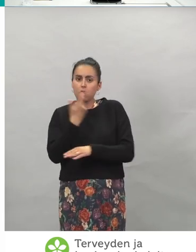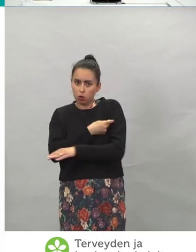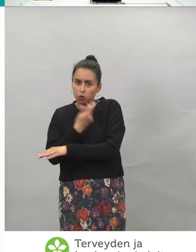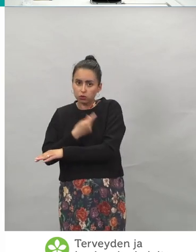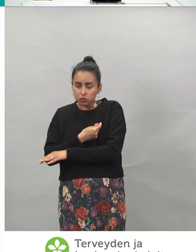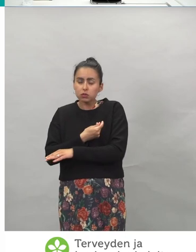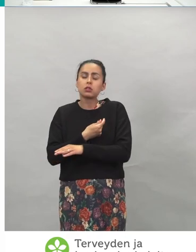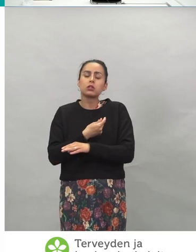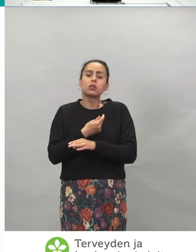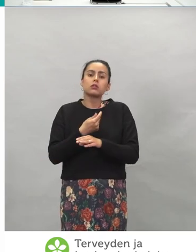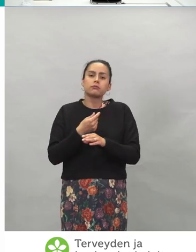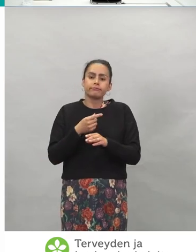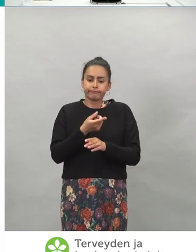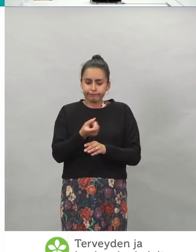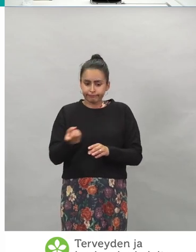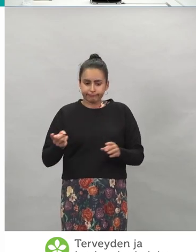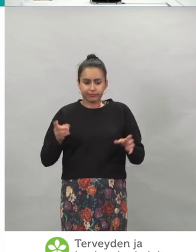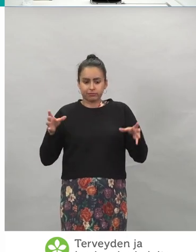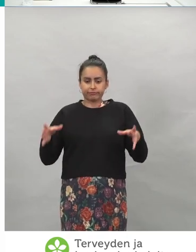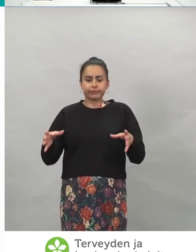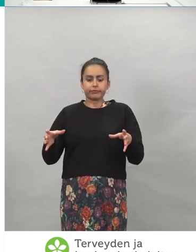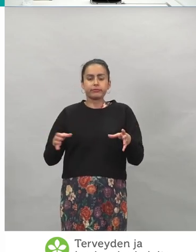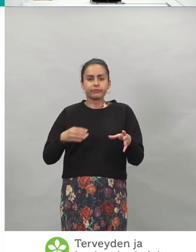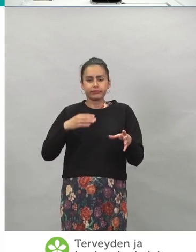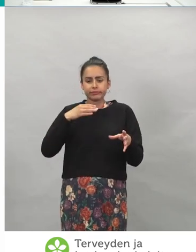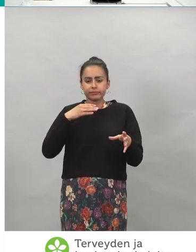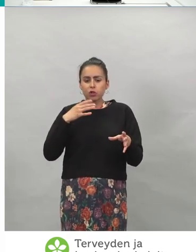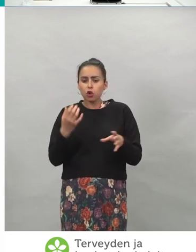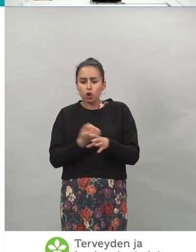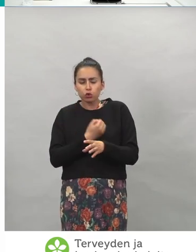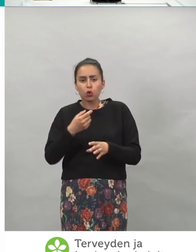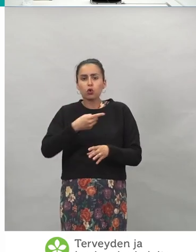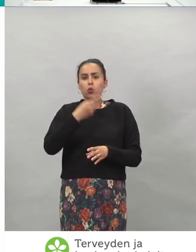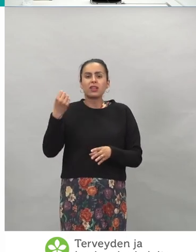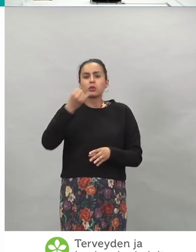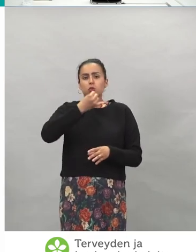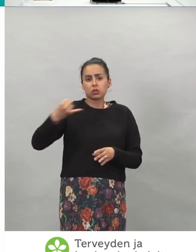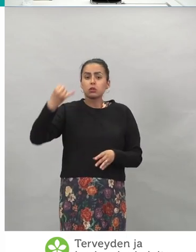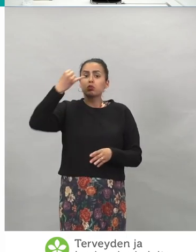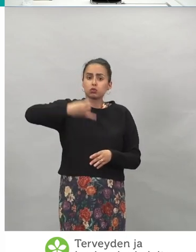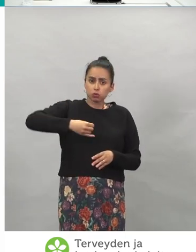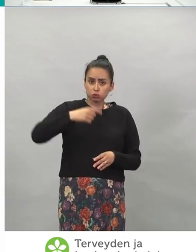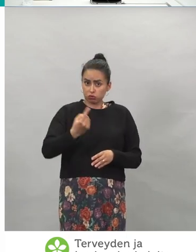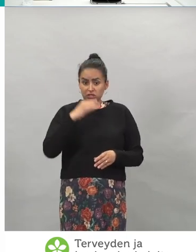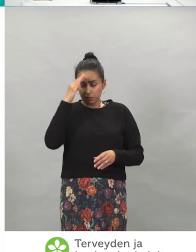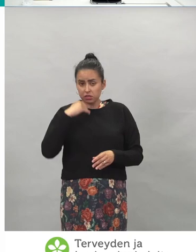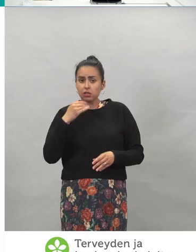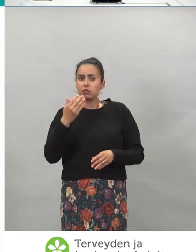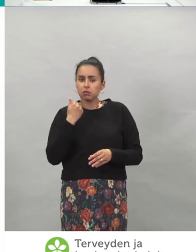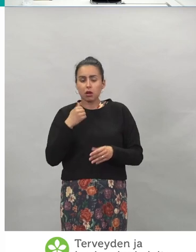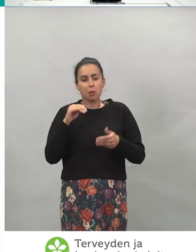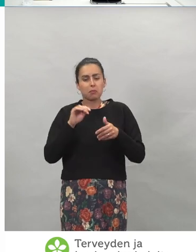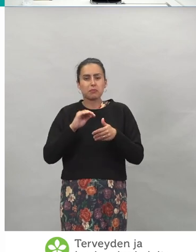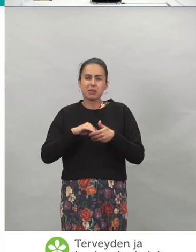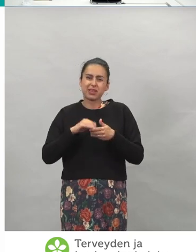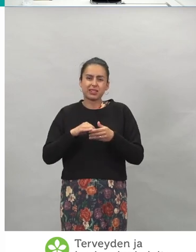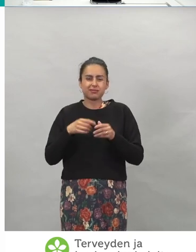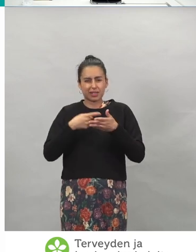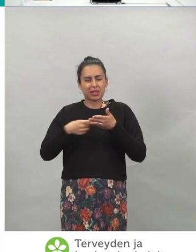niiden joukosta sitten löytyi ihmisiä 1661, jotka oli saanut tämmöisen niin sanotun